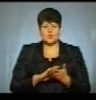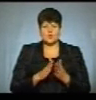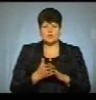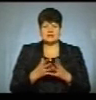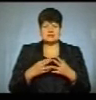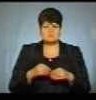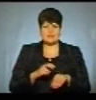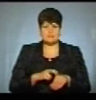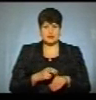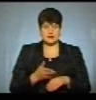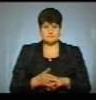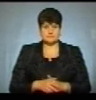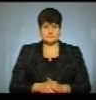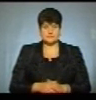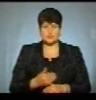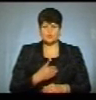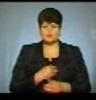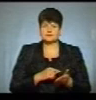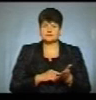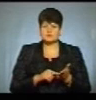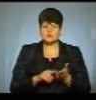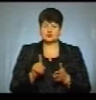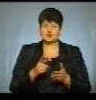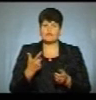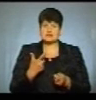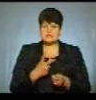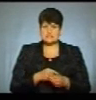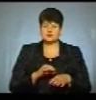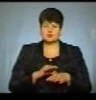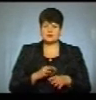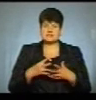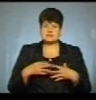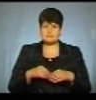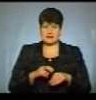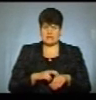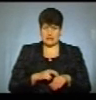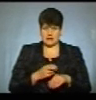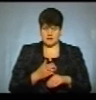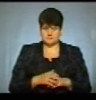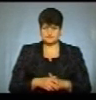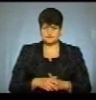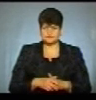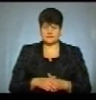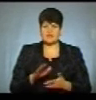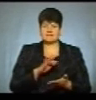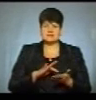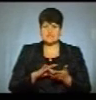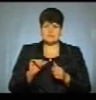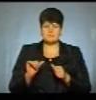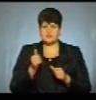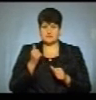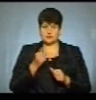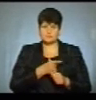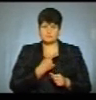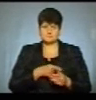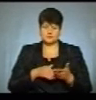сімейним лікарем. Хочу зазначити, що вакцинацію проводять сімейні лікарі. в центрах первинної